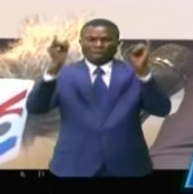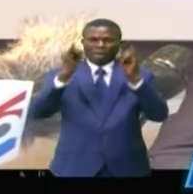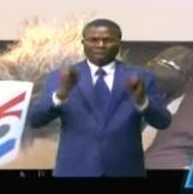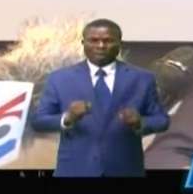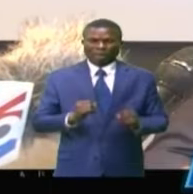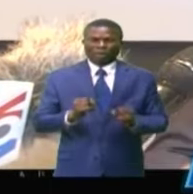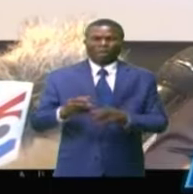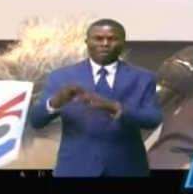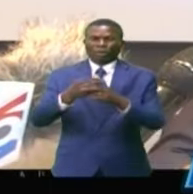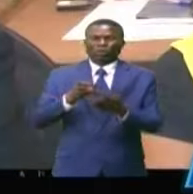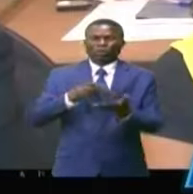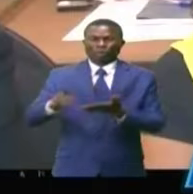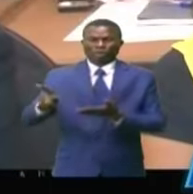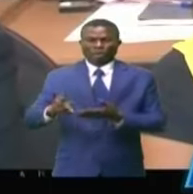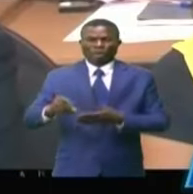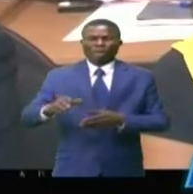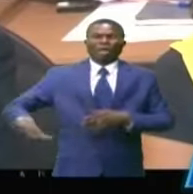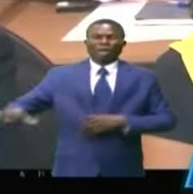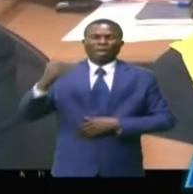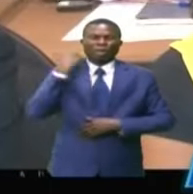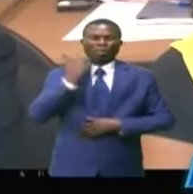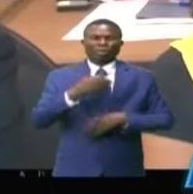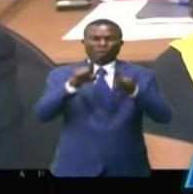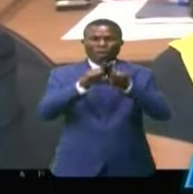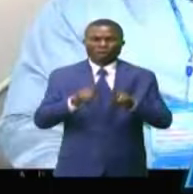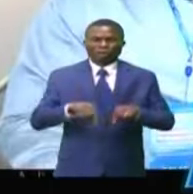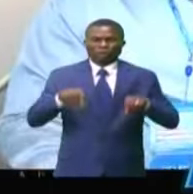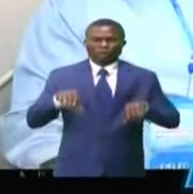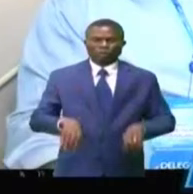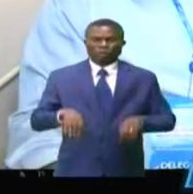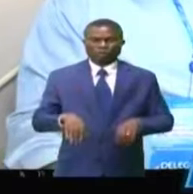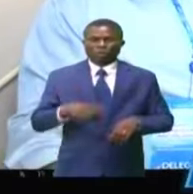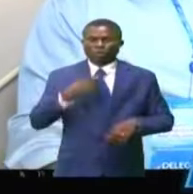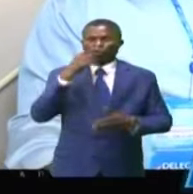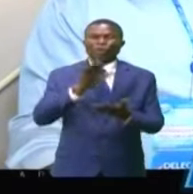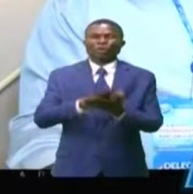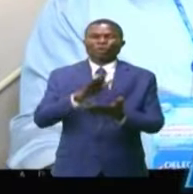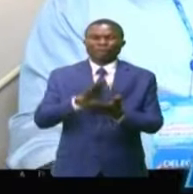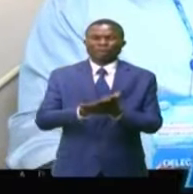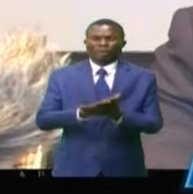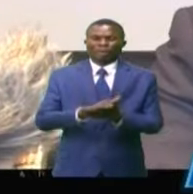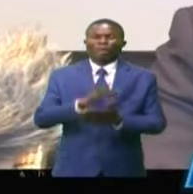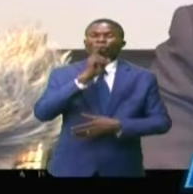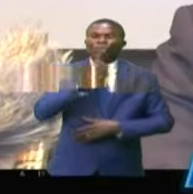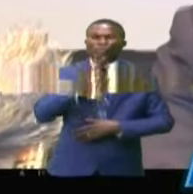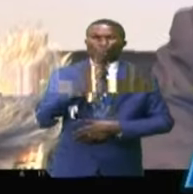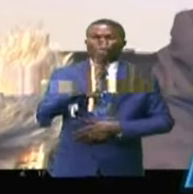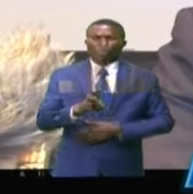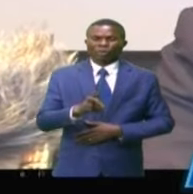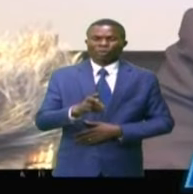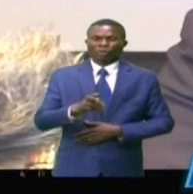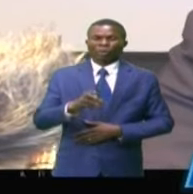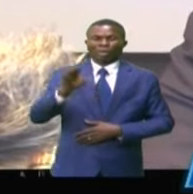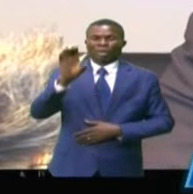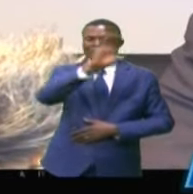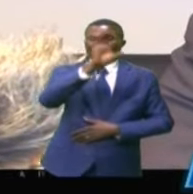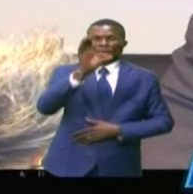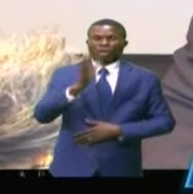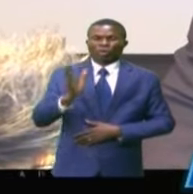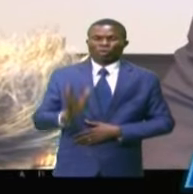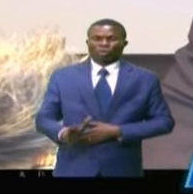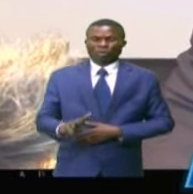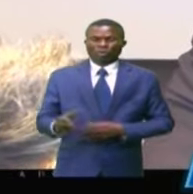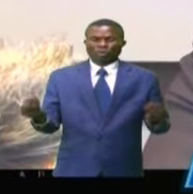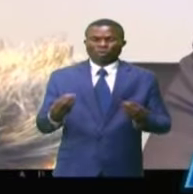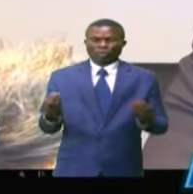fret de l'Ouganda en RDC. Je tiens à féliciter très sincèrement M. le commissaire pour avoir